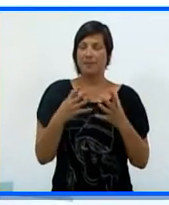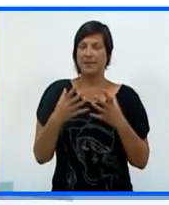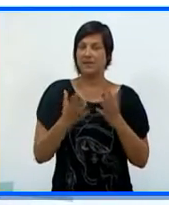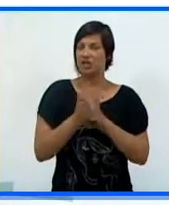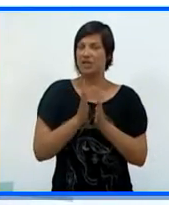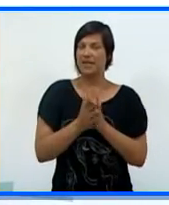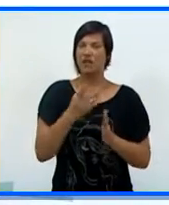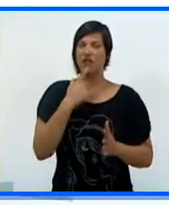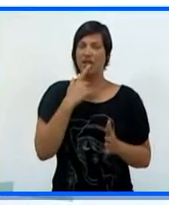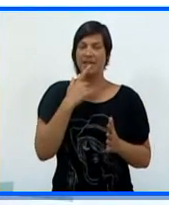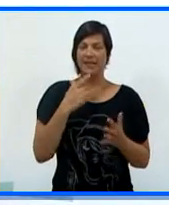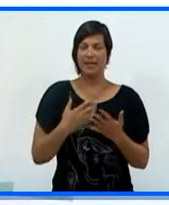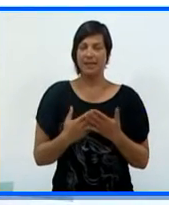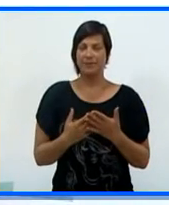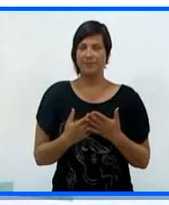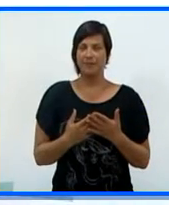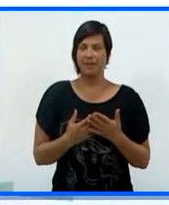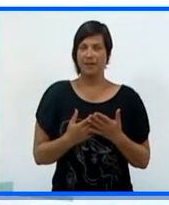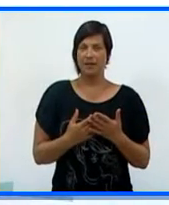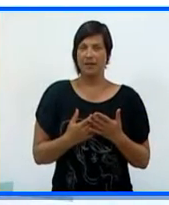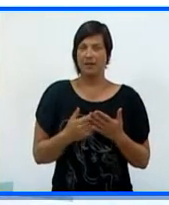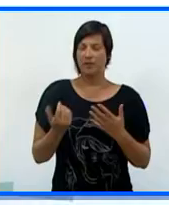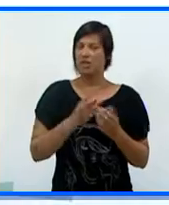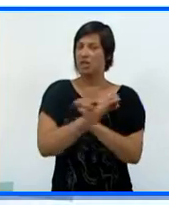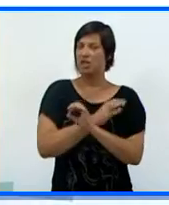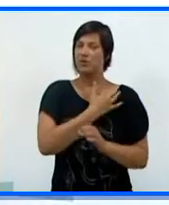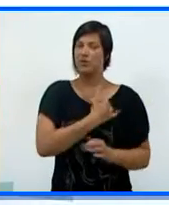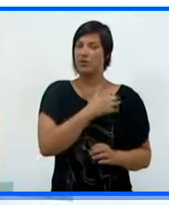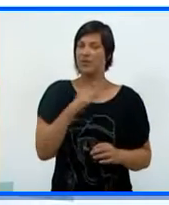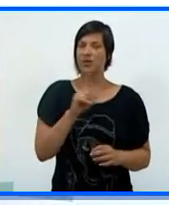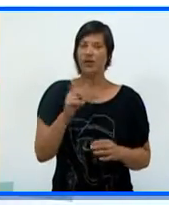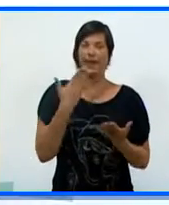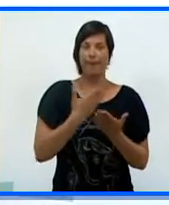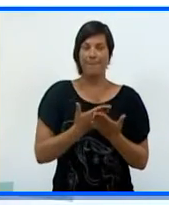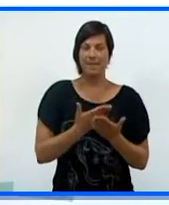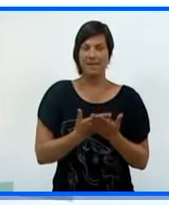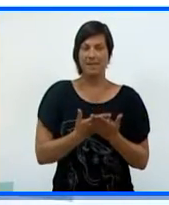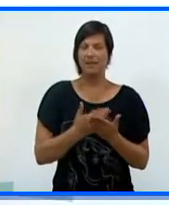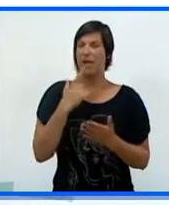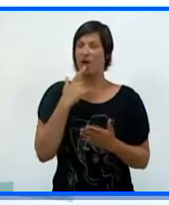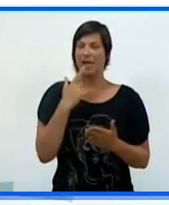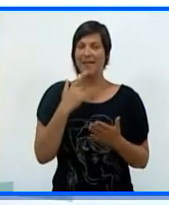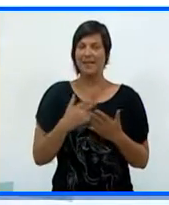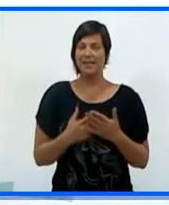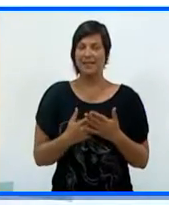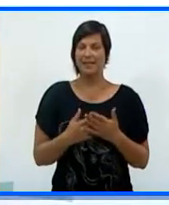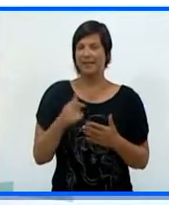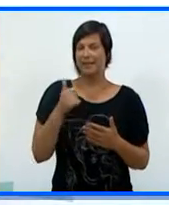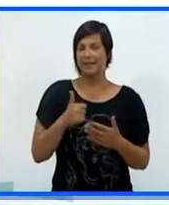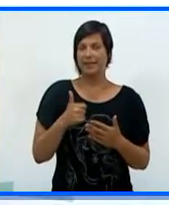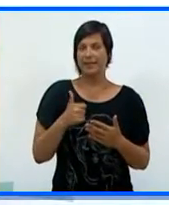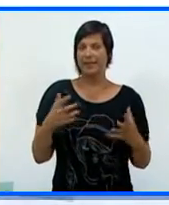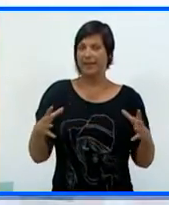Specifično znakovnog jezika je da on još, nažalost, u Hrvatskoj nije priznat kao jezik